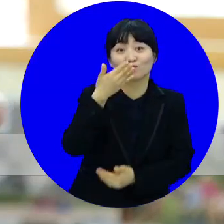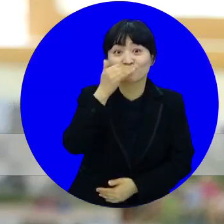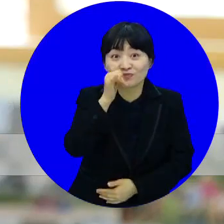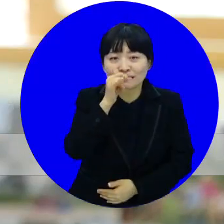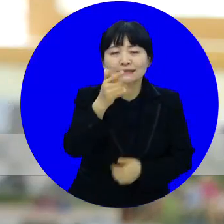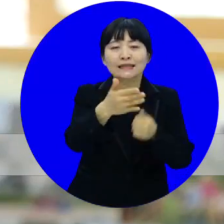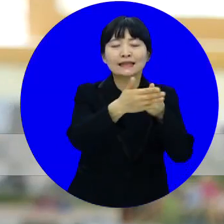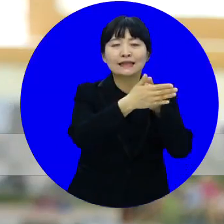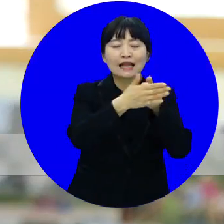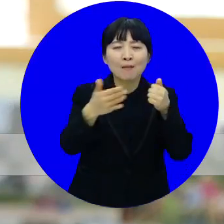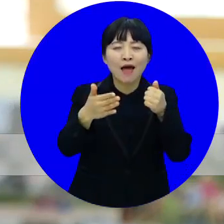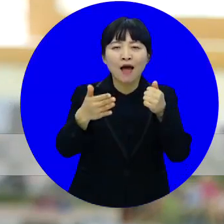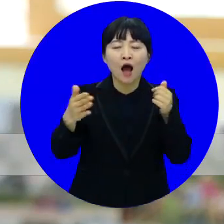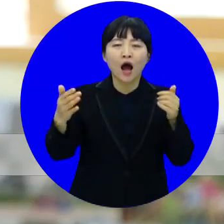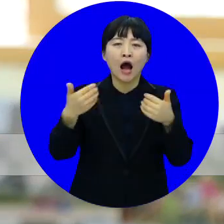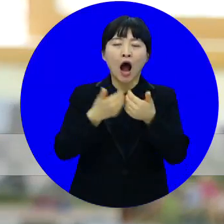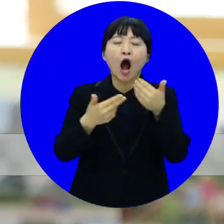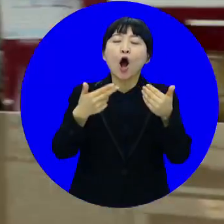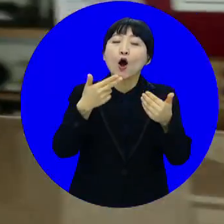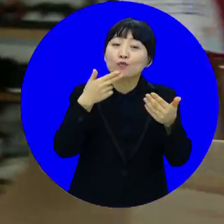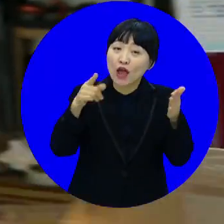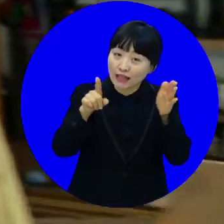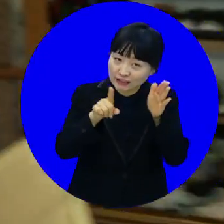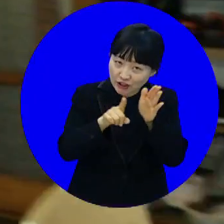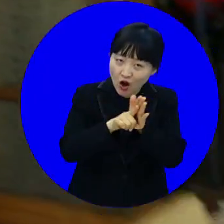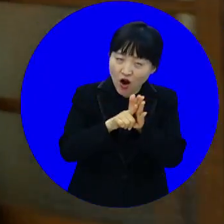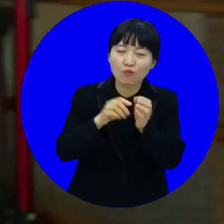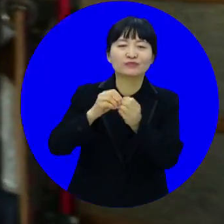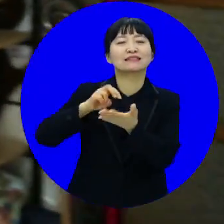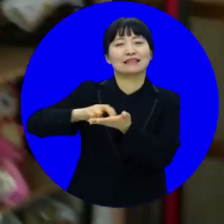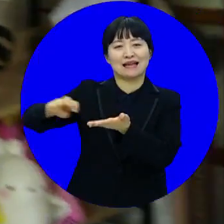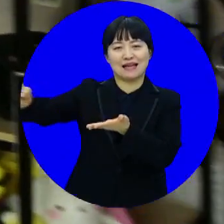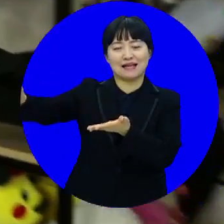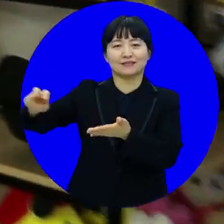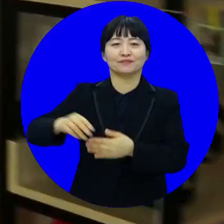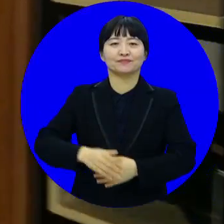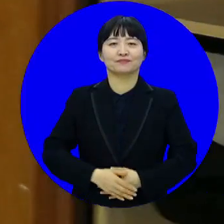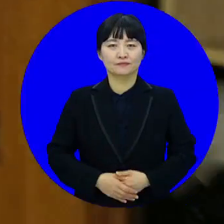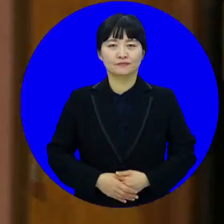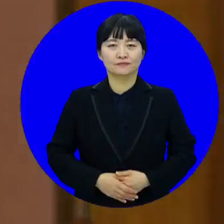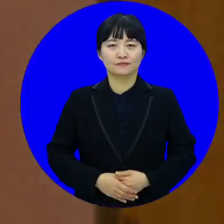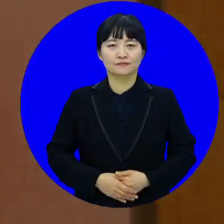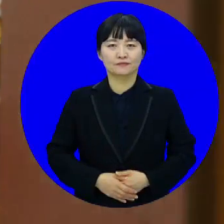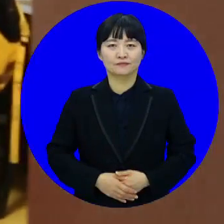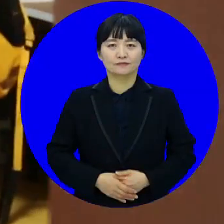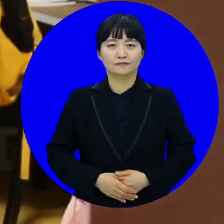그래서 그런 좀 폭을 좀 줄이려고. 예린아, 이제 옷 입자.